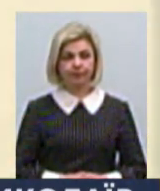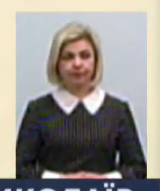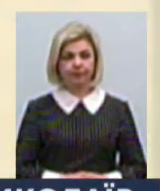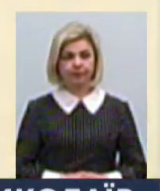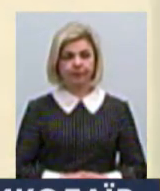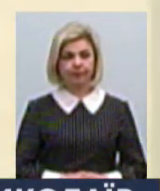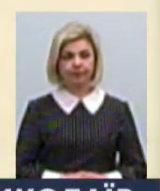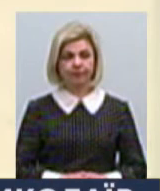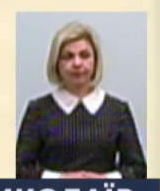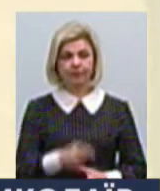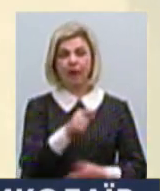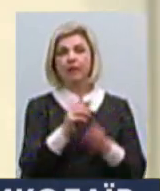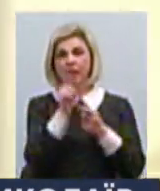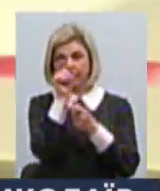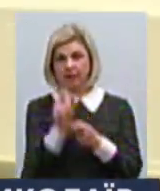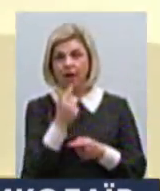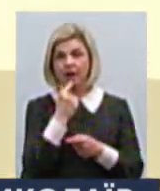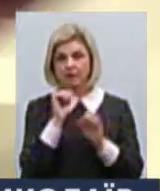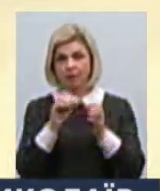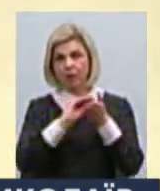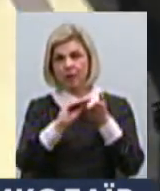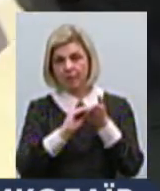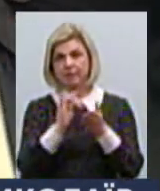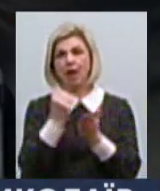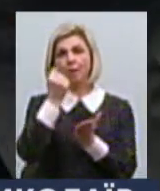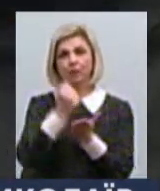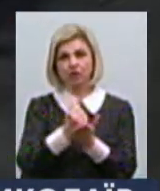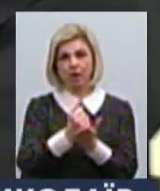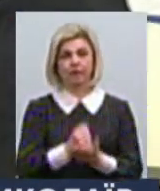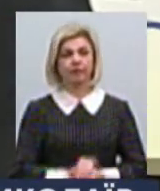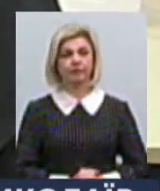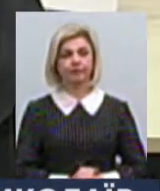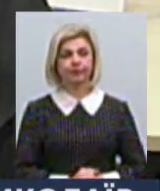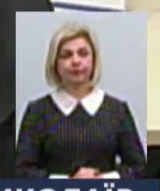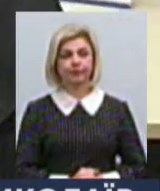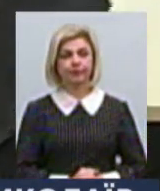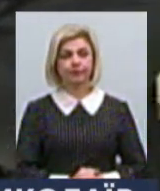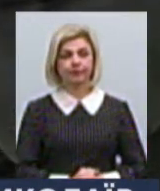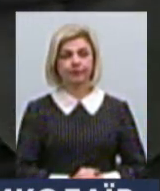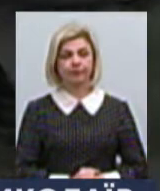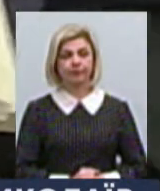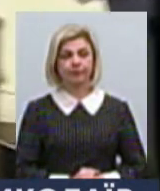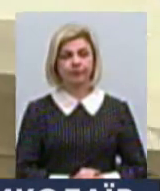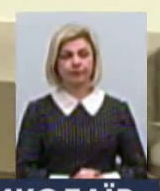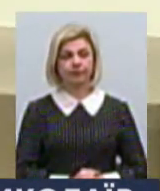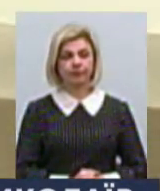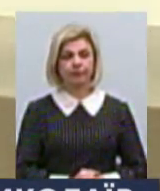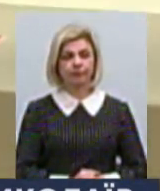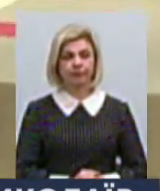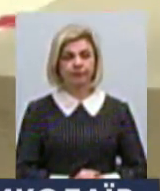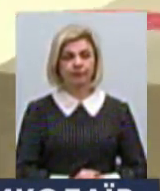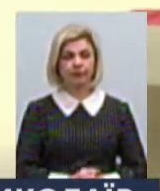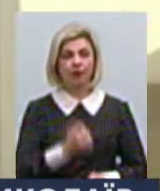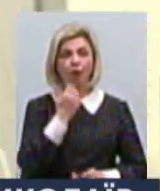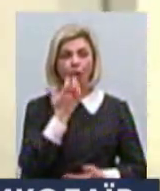на ній можна робити надписи, на ній можна ставити печатку. При спробі її відкрити, вона змінює